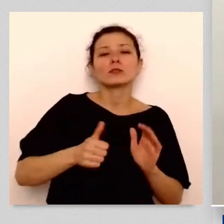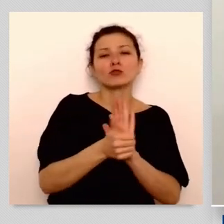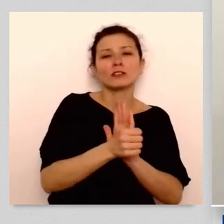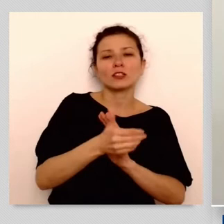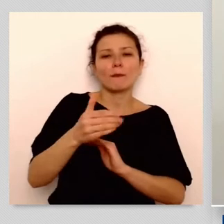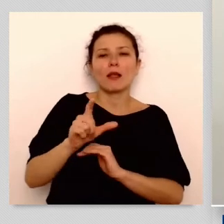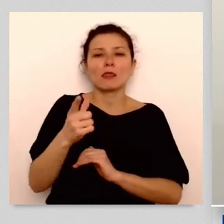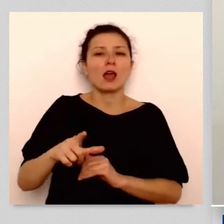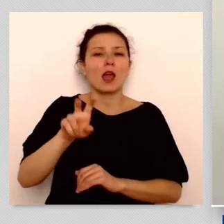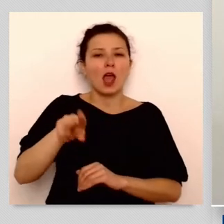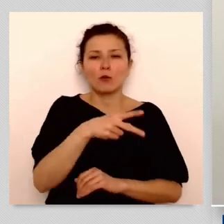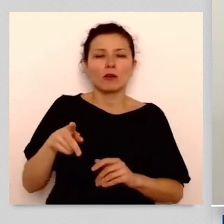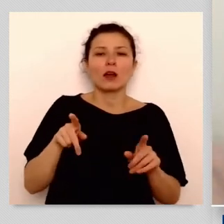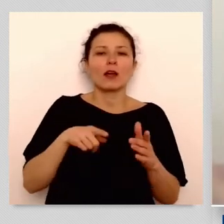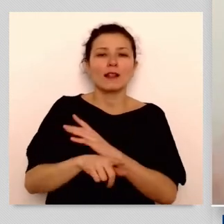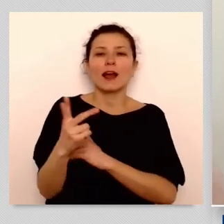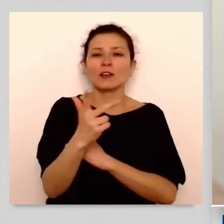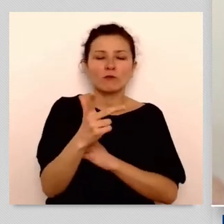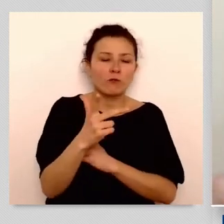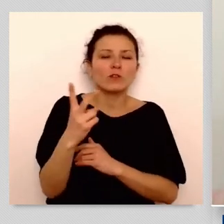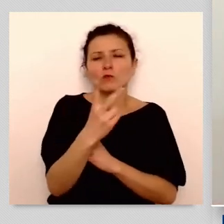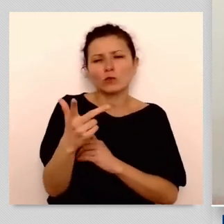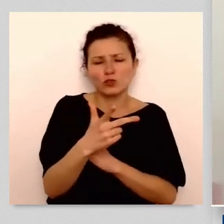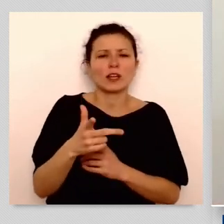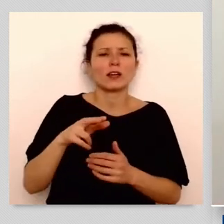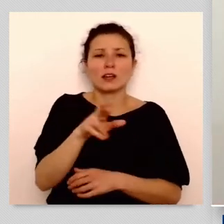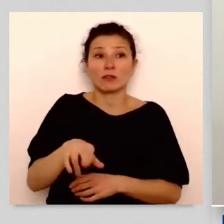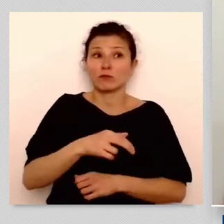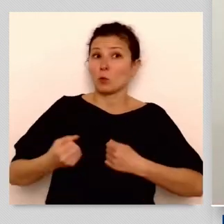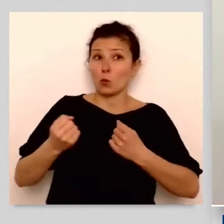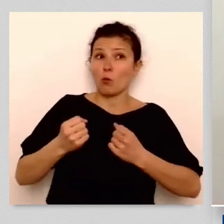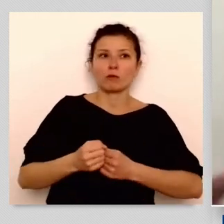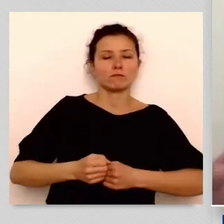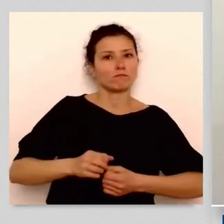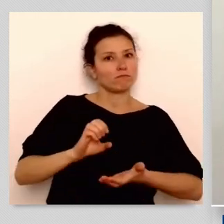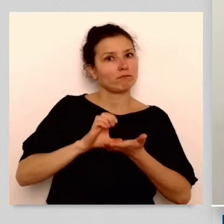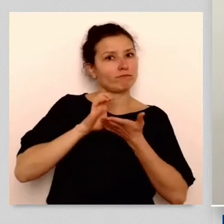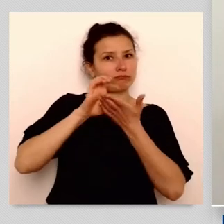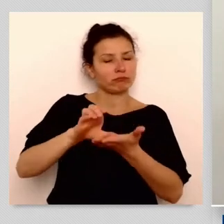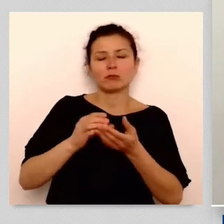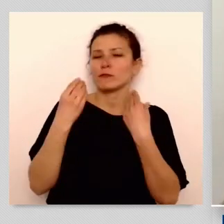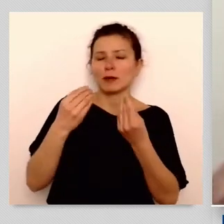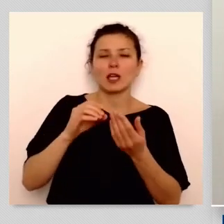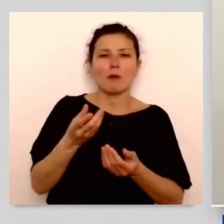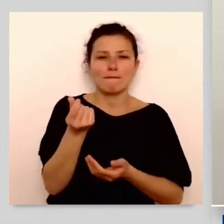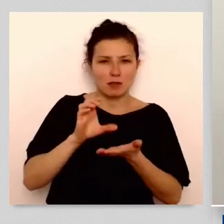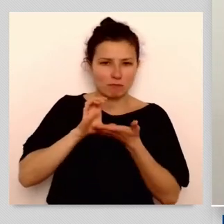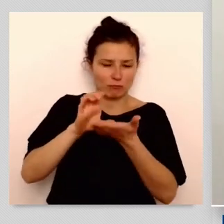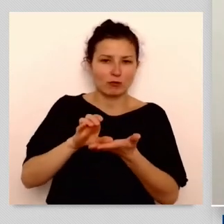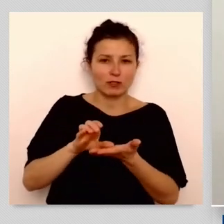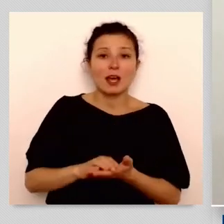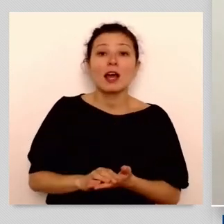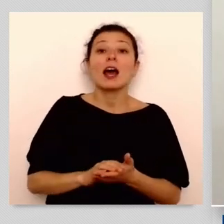regionów w ciągu najbliższych kilku lat. A więc to są ogromne pieniądze dla tych 3 regionów, czy 4, to są fantastyczne pieniądze. Ale on ma